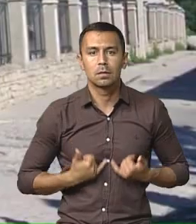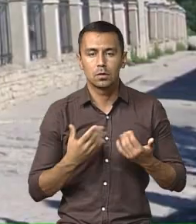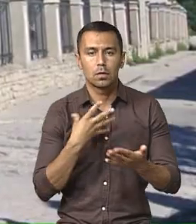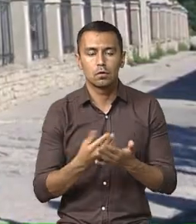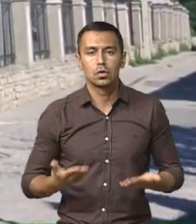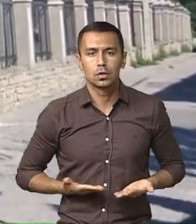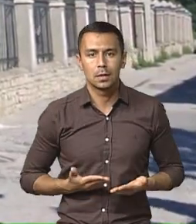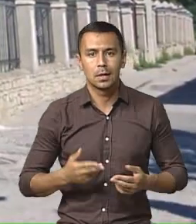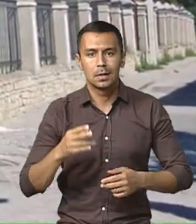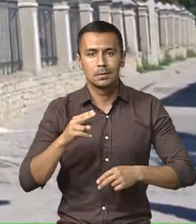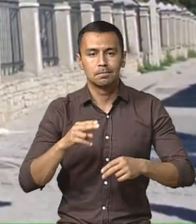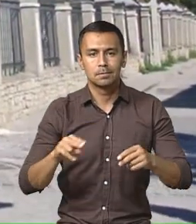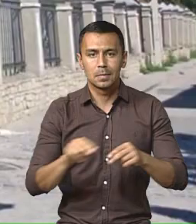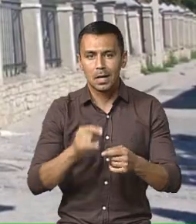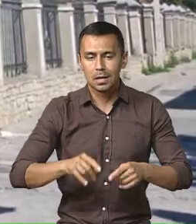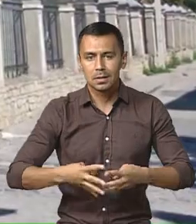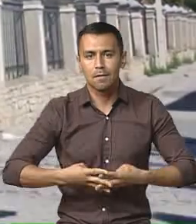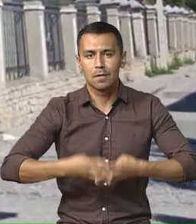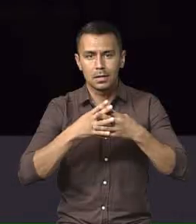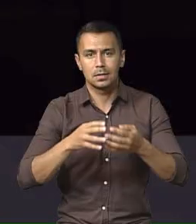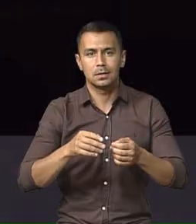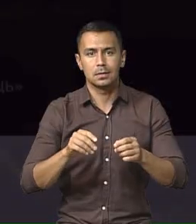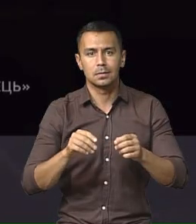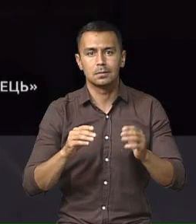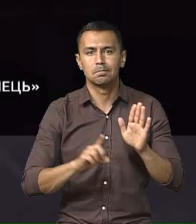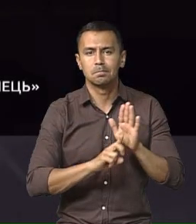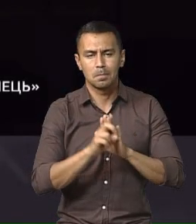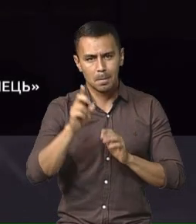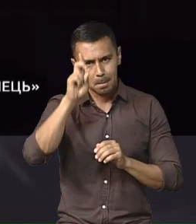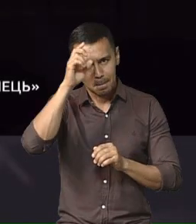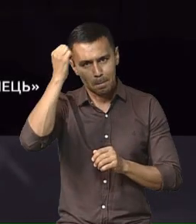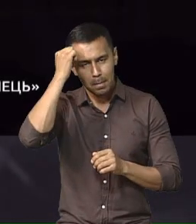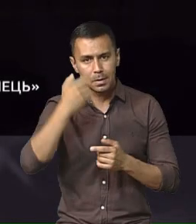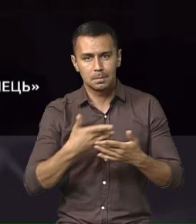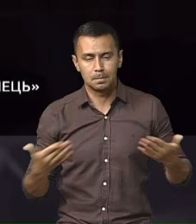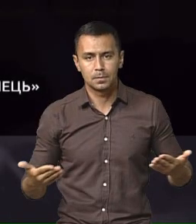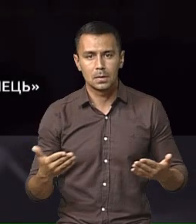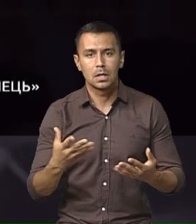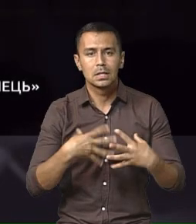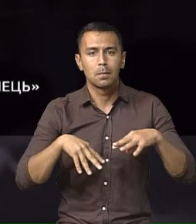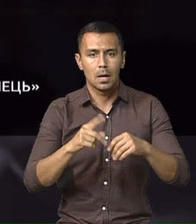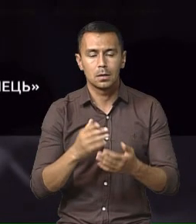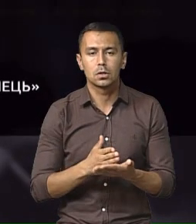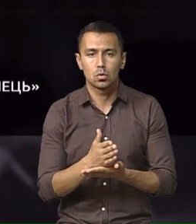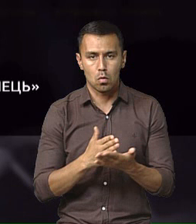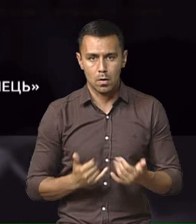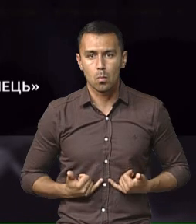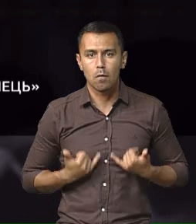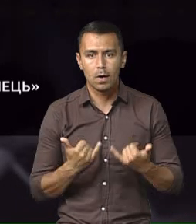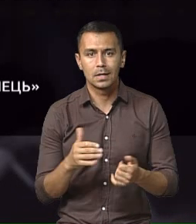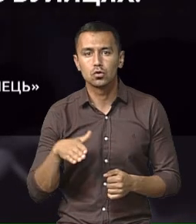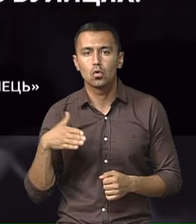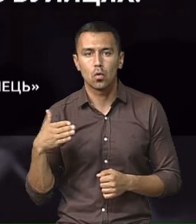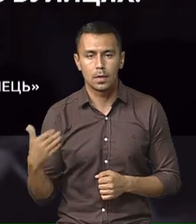життя реставрації пам'яток архітектури Кам'янця-Подільського. Сім'я Пламеницьких заслуговує поваги зі